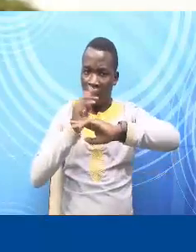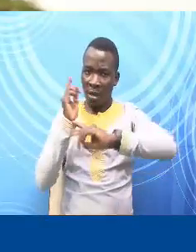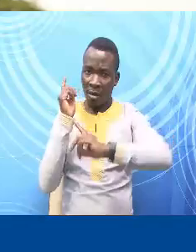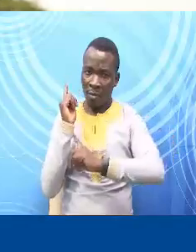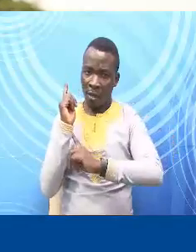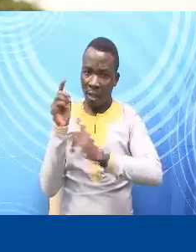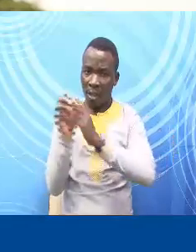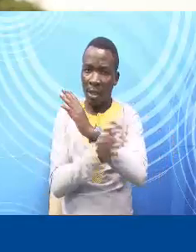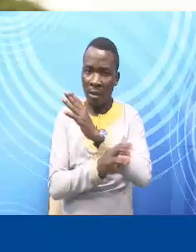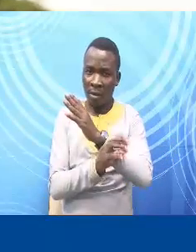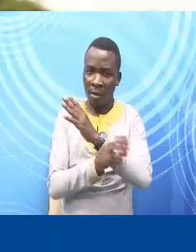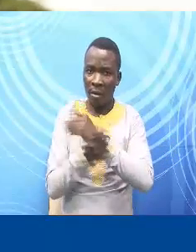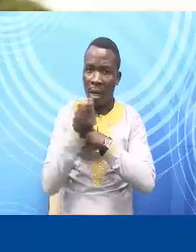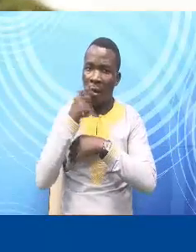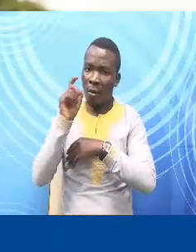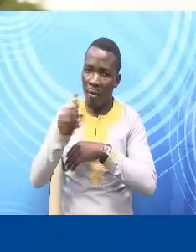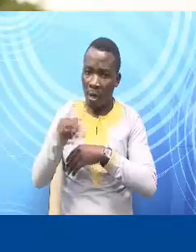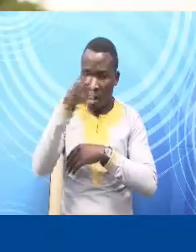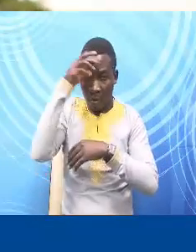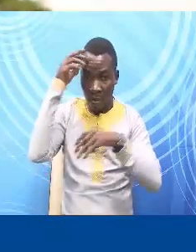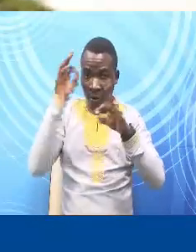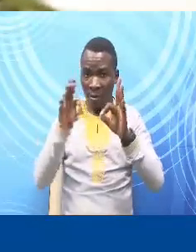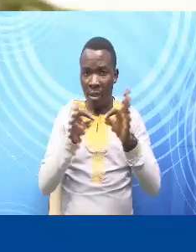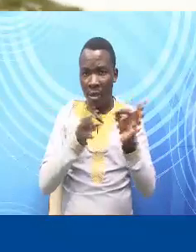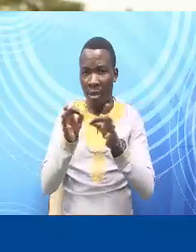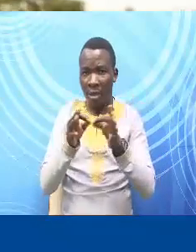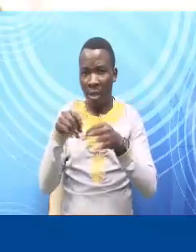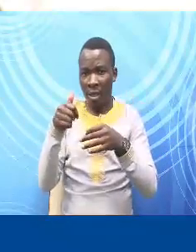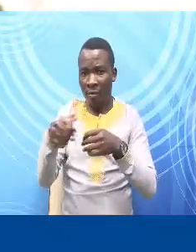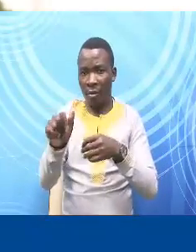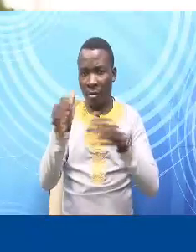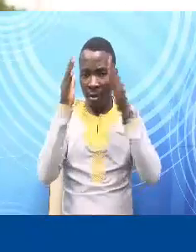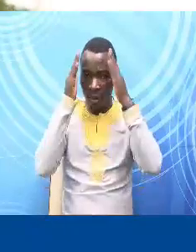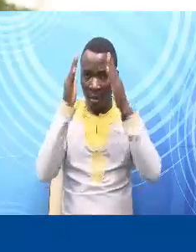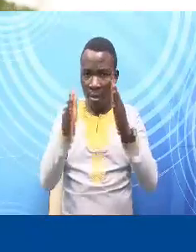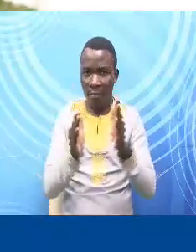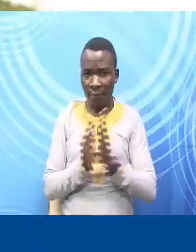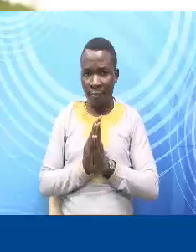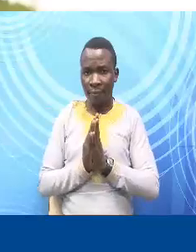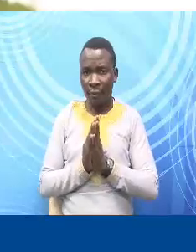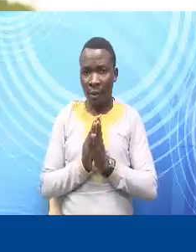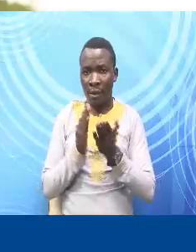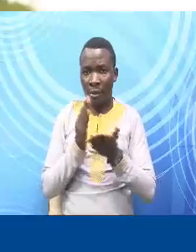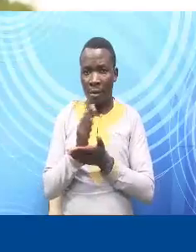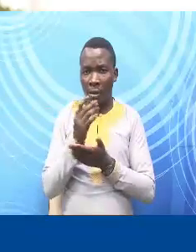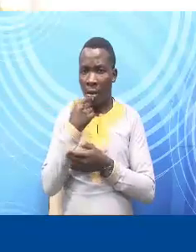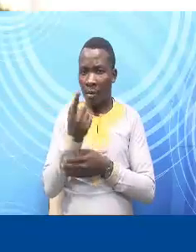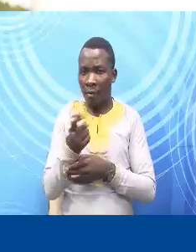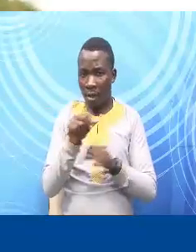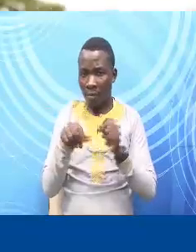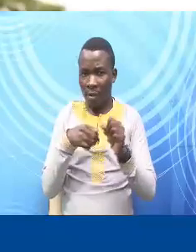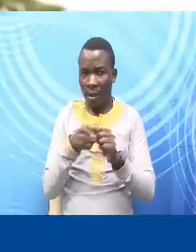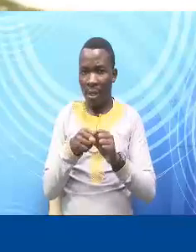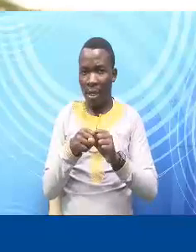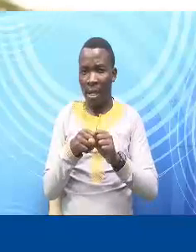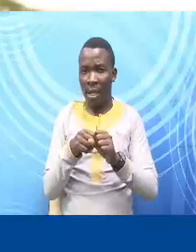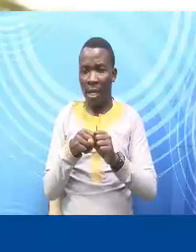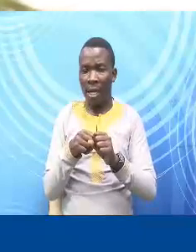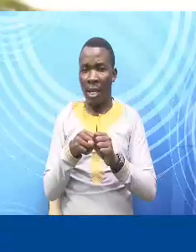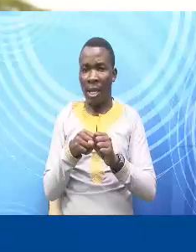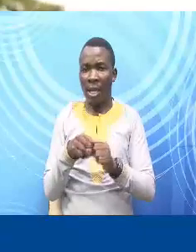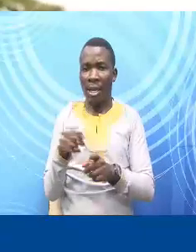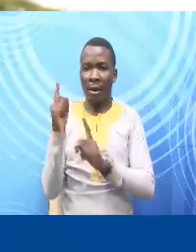ngombwa niyo mpamvu umubyeyi abasobanuriye nabwo yabwibanzeho buriya twavugaga ku byerekeye ubusugire bw'igihugu twavuga